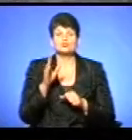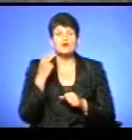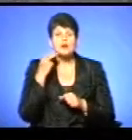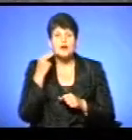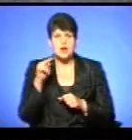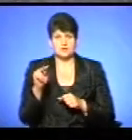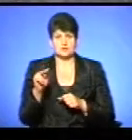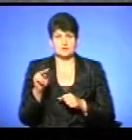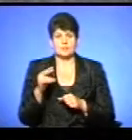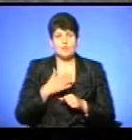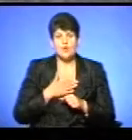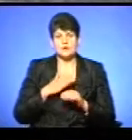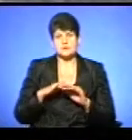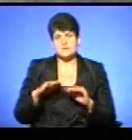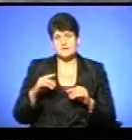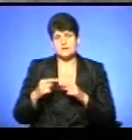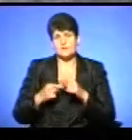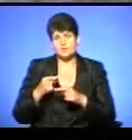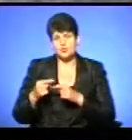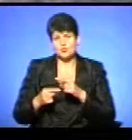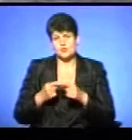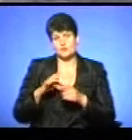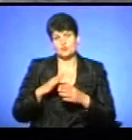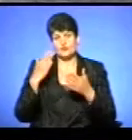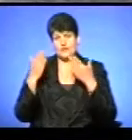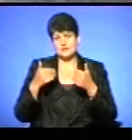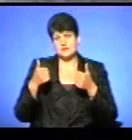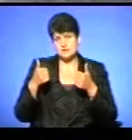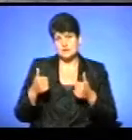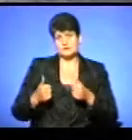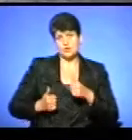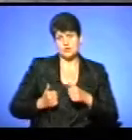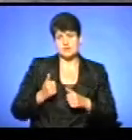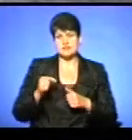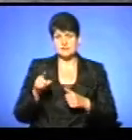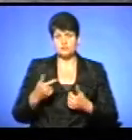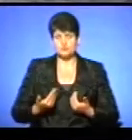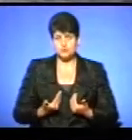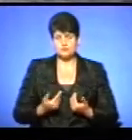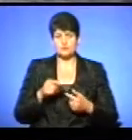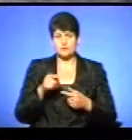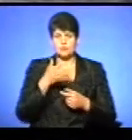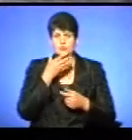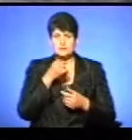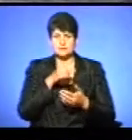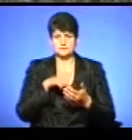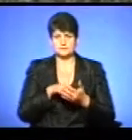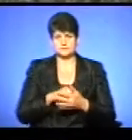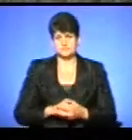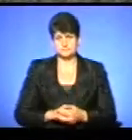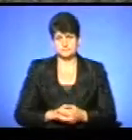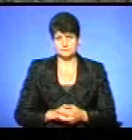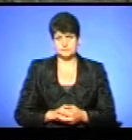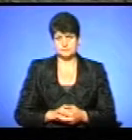щоб моїм дітям, моїм внукам було весело, було класно, і вони гордилися тим, що вони живуть в такому славному княжому місті Теребов.